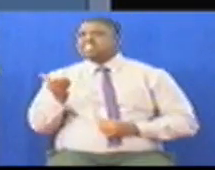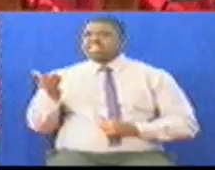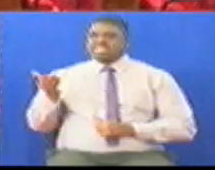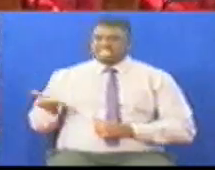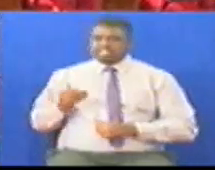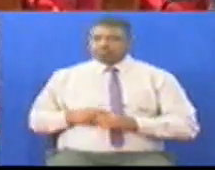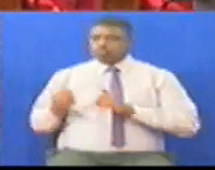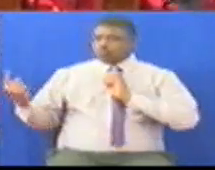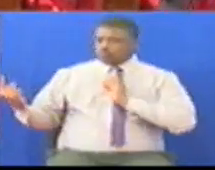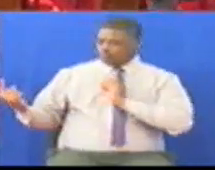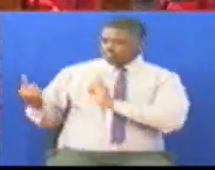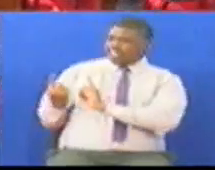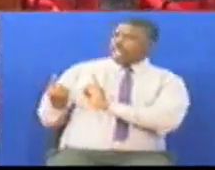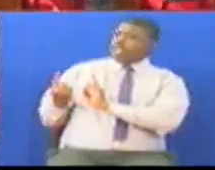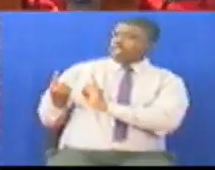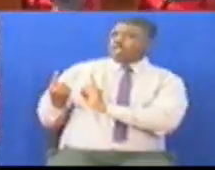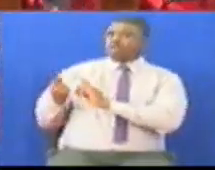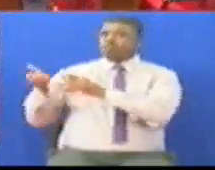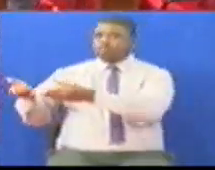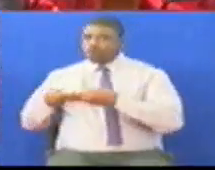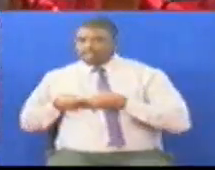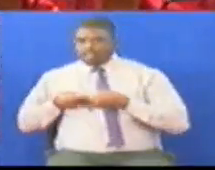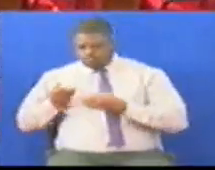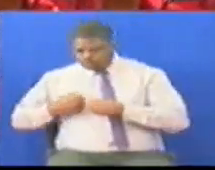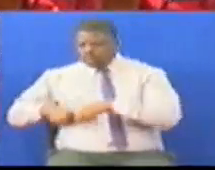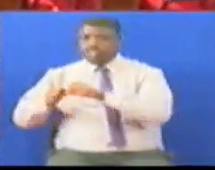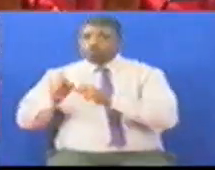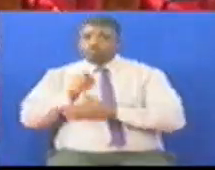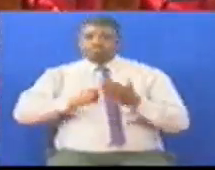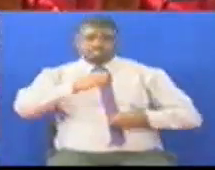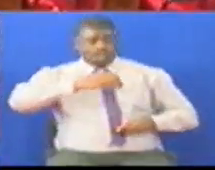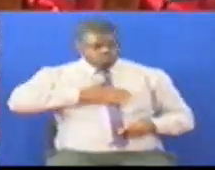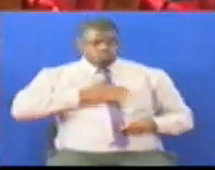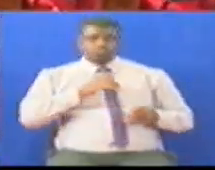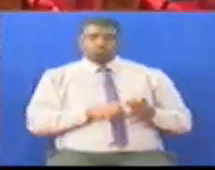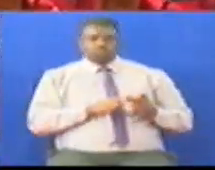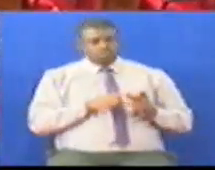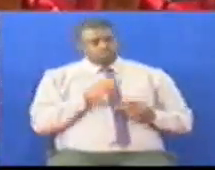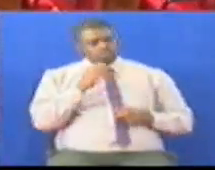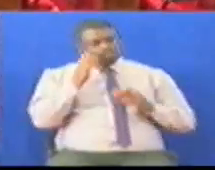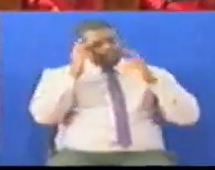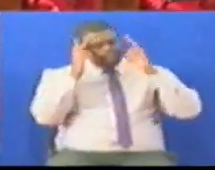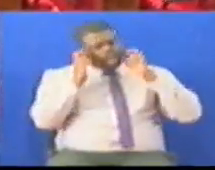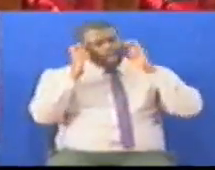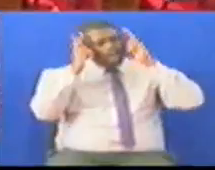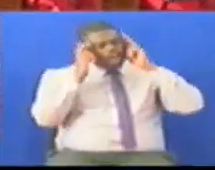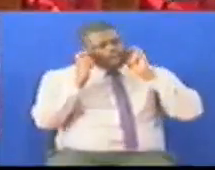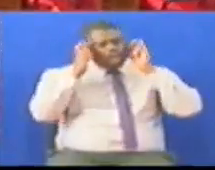ya kukutana tena kupokea utekelezaji wa ofisi yangu na kutafakari